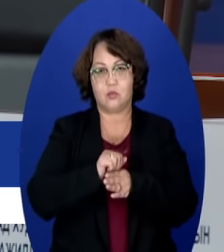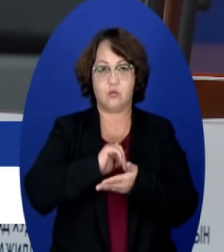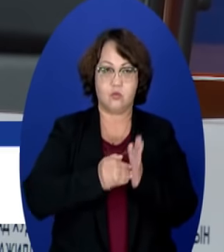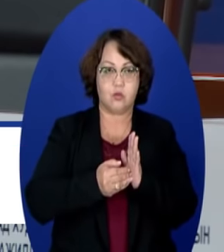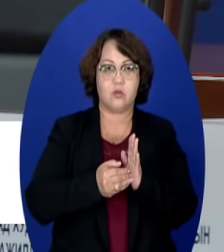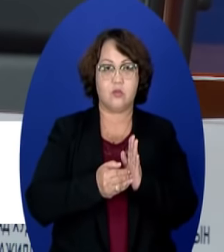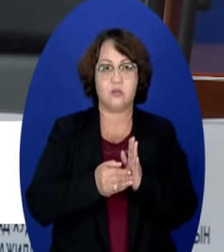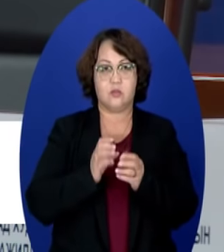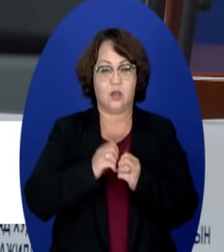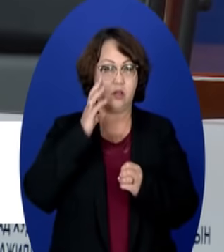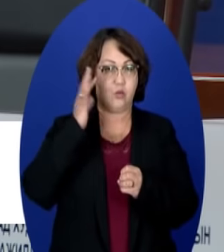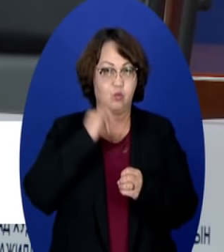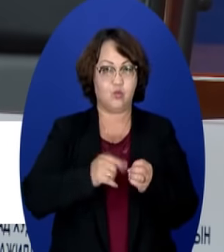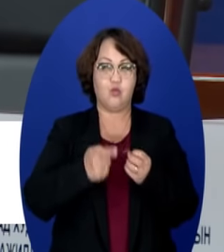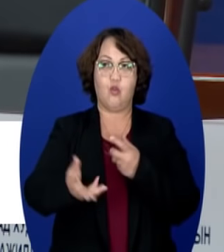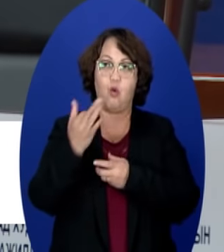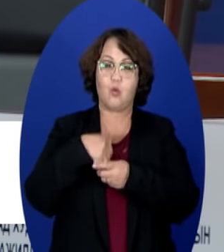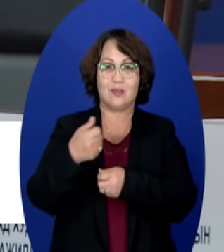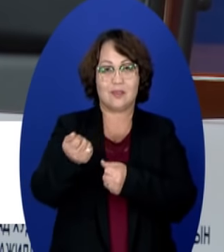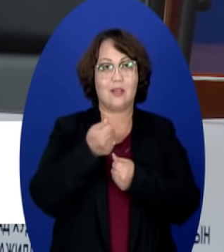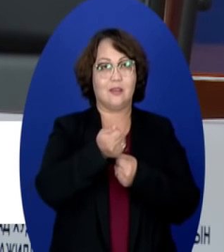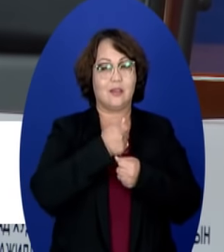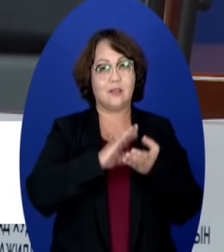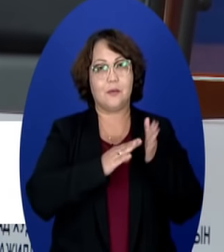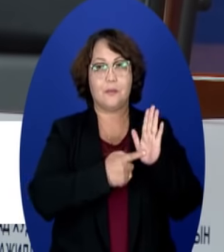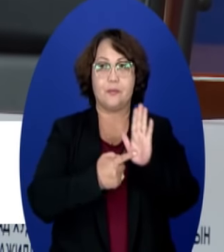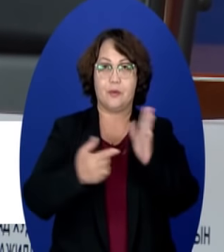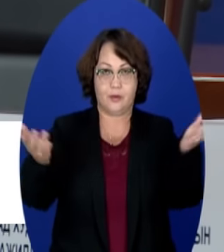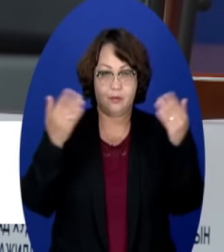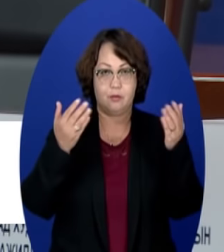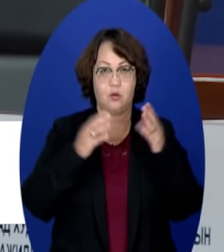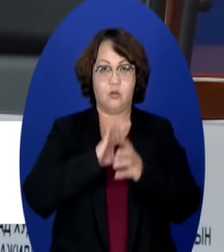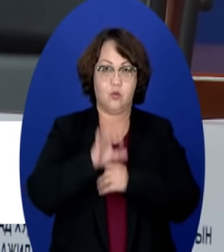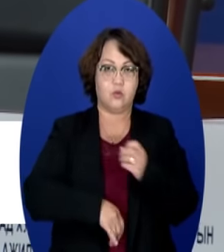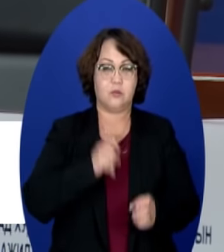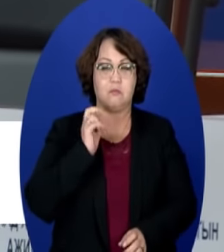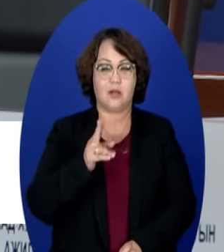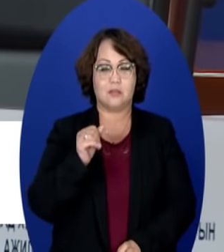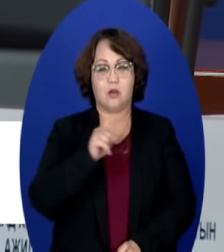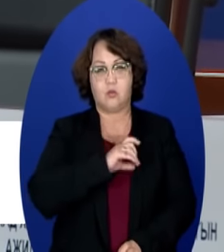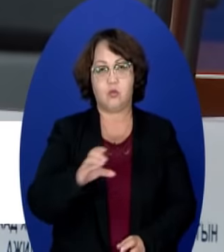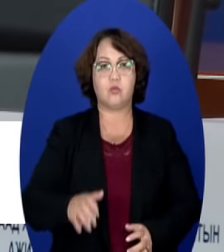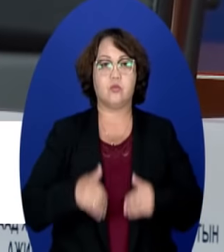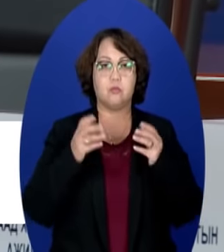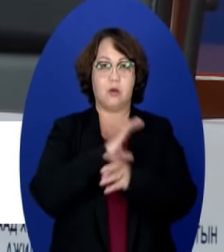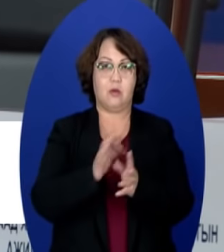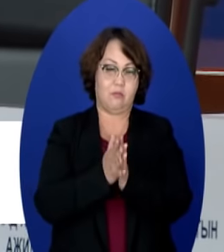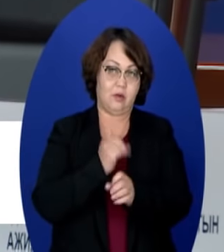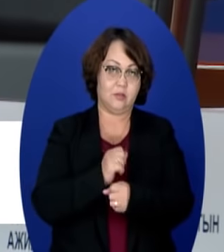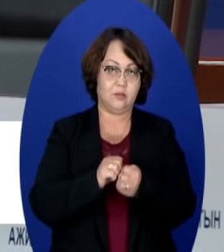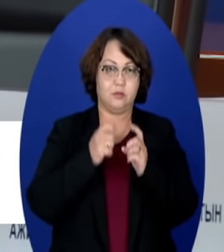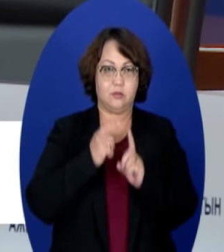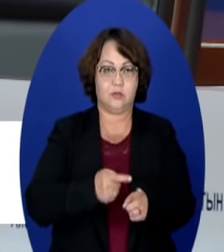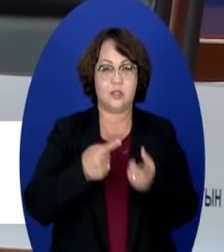чиглэлээр ажиллаж, гадаадын хөрөнгө оруулалтыг татах, олон улсын банк, санхүү, хөгжлийн байгууллагуудтай хамтарч ажиллах чиглэлээр